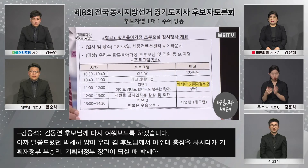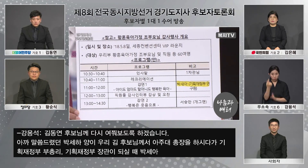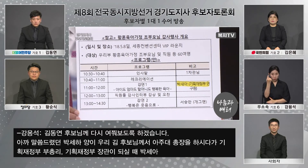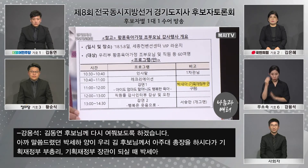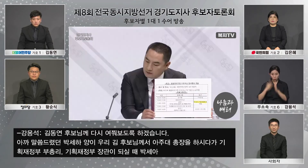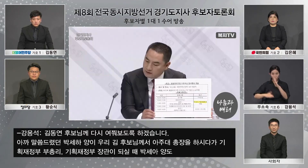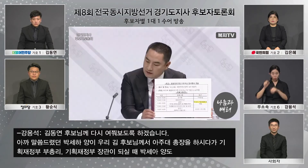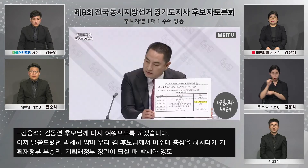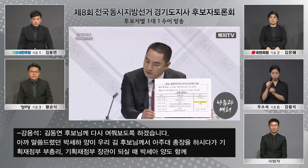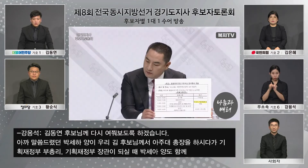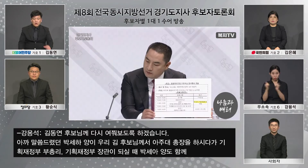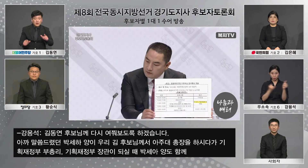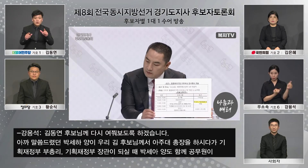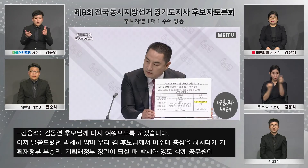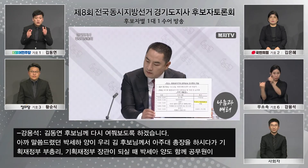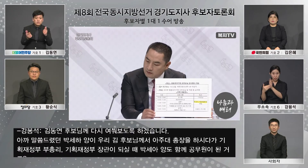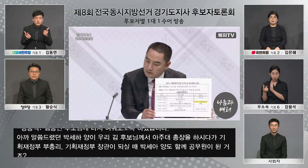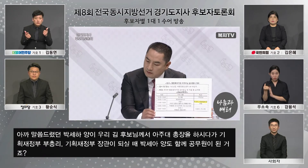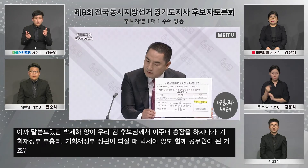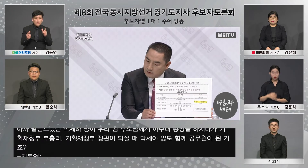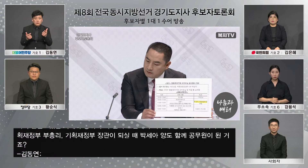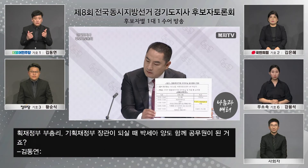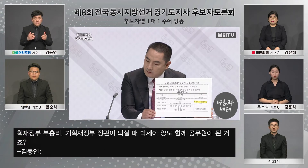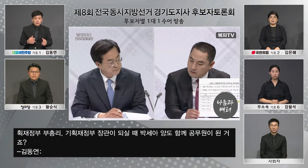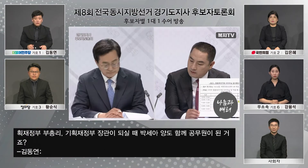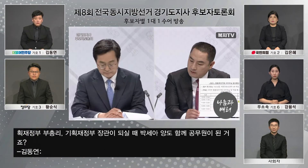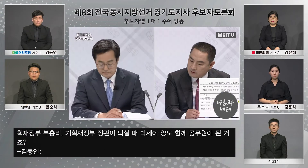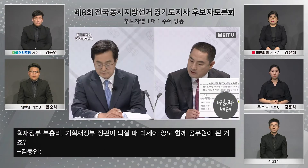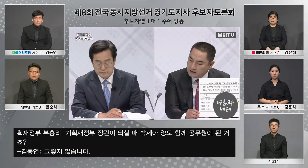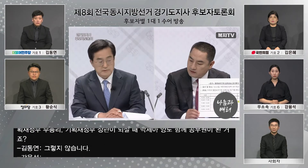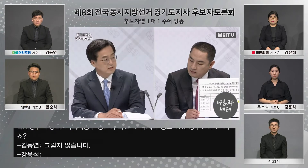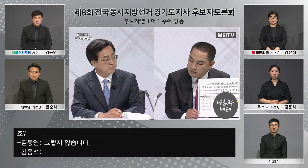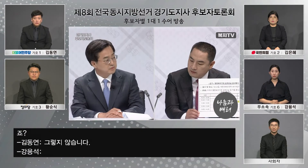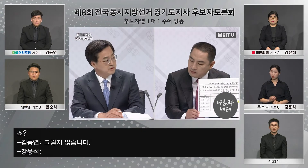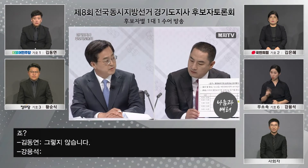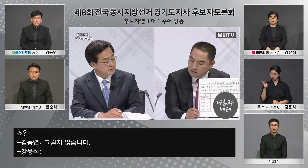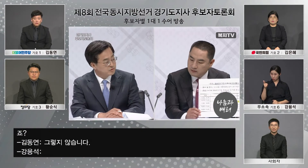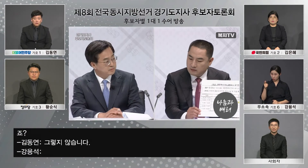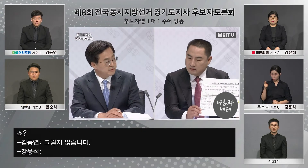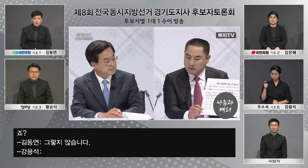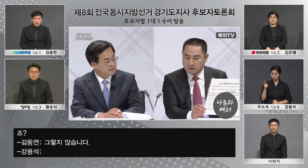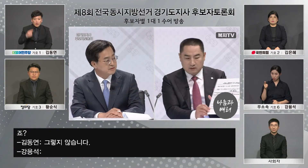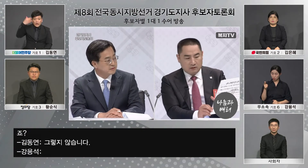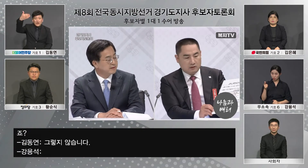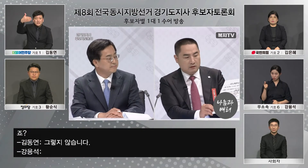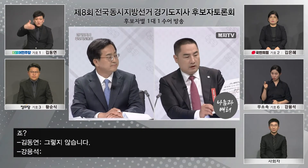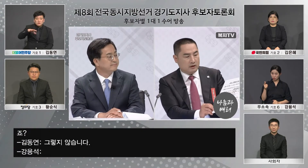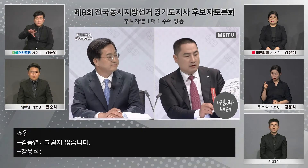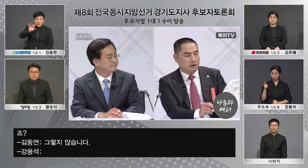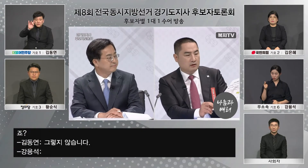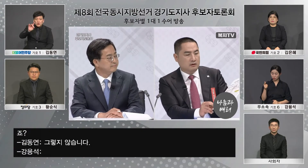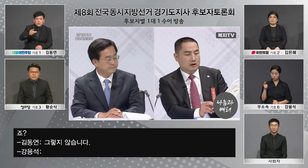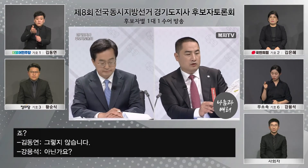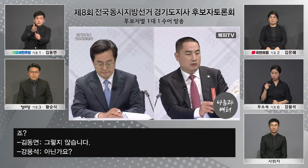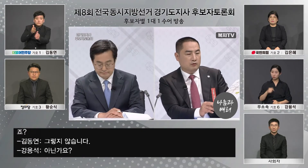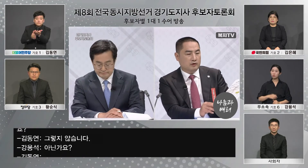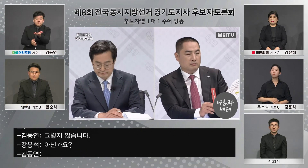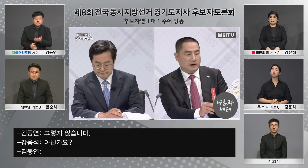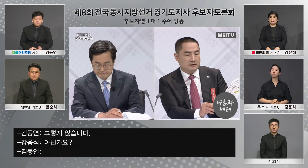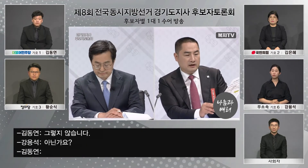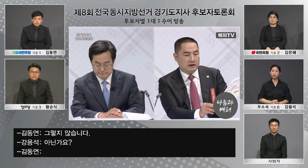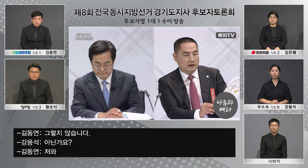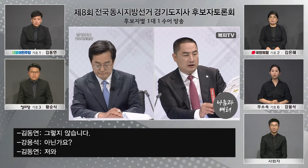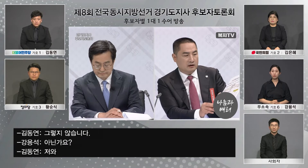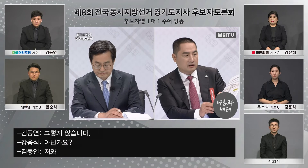그렇지 않습니다. 아닌가요? 네, 저와 함께 된 건 아닙니다. 예. 아니에요? 그래서 뭐 질문 내용을 쭉 말씀하시죠. 예. 예. 근데 여기